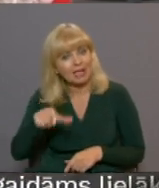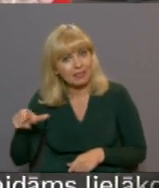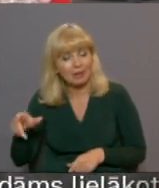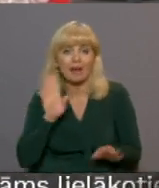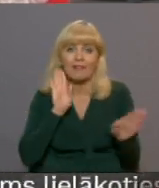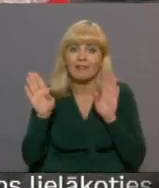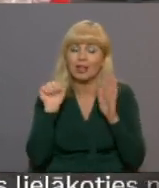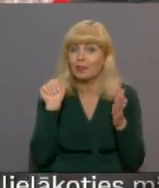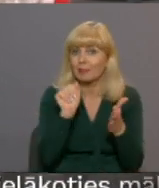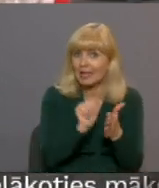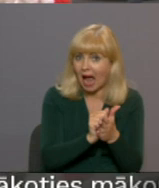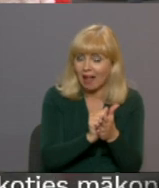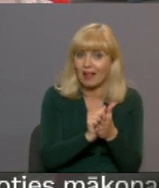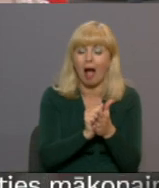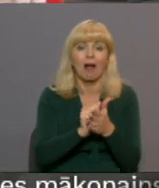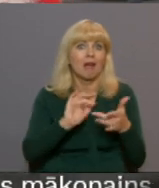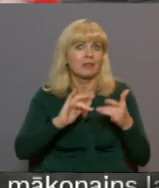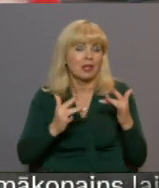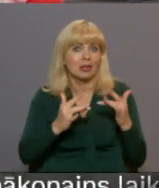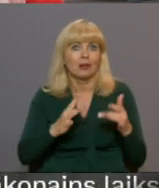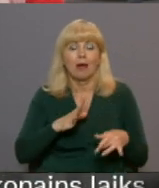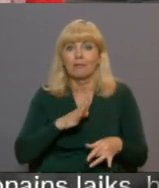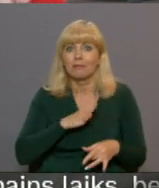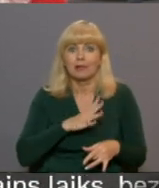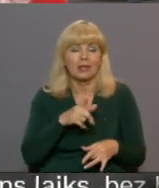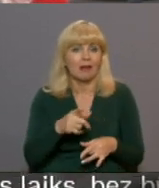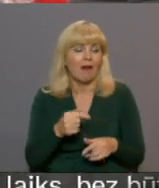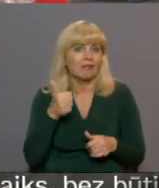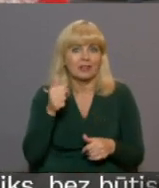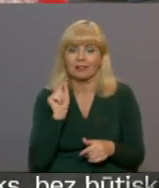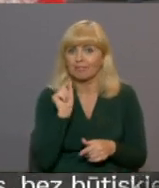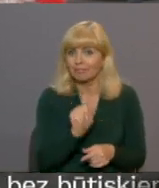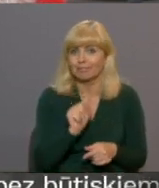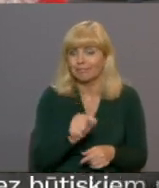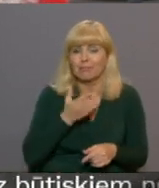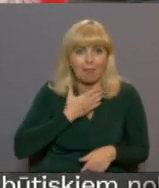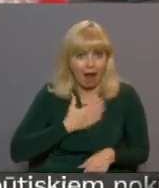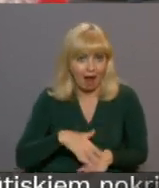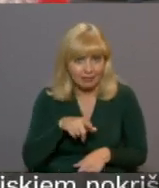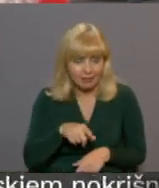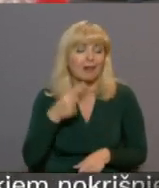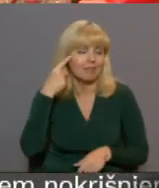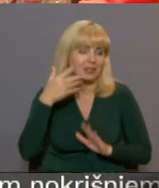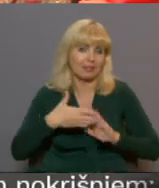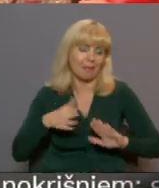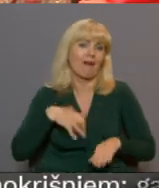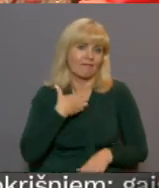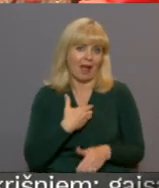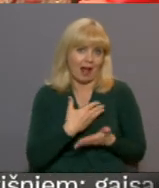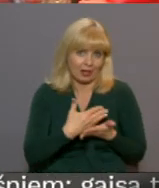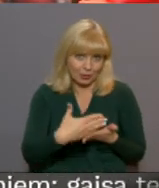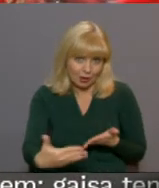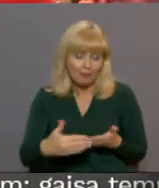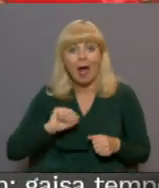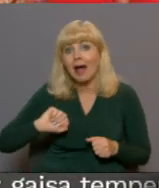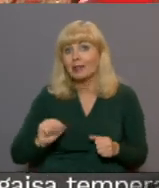Facebookā bildes, soctīklos bija sprādziens mūsu bildēm ar video ar visu. Nu, tad mēs sapratām, ka tā ir jāturpina. Kāda